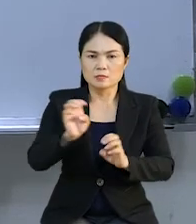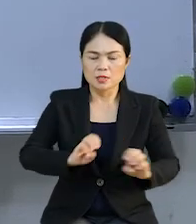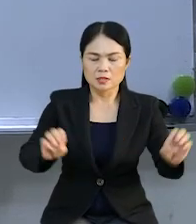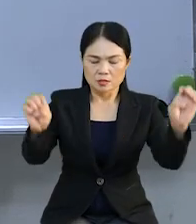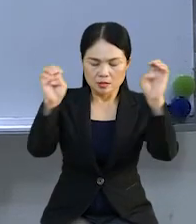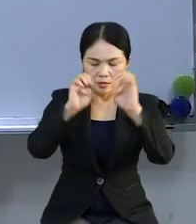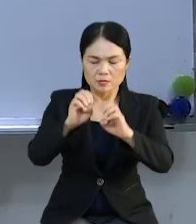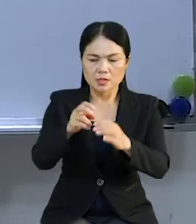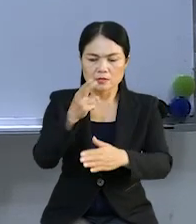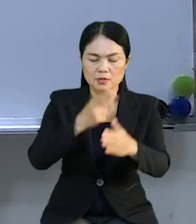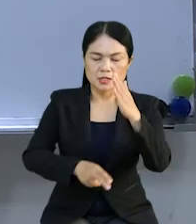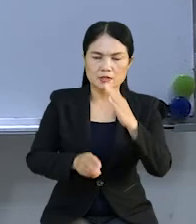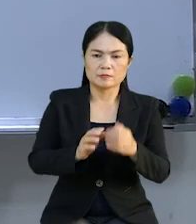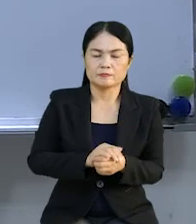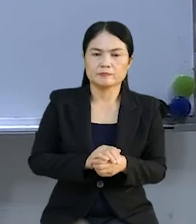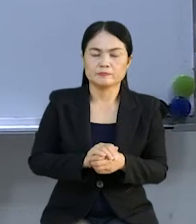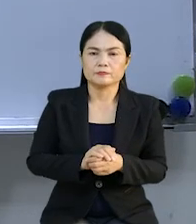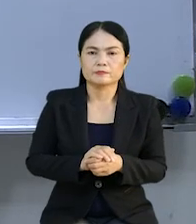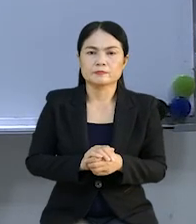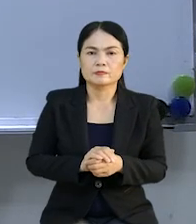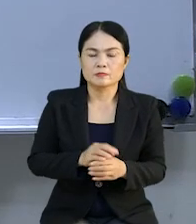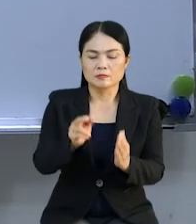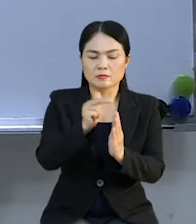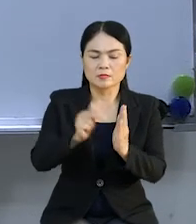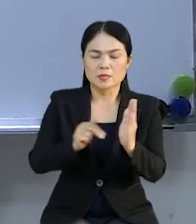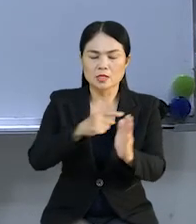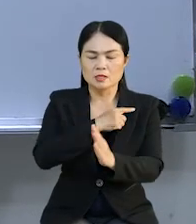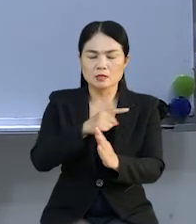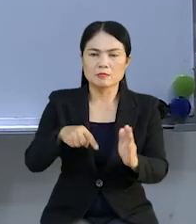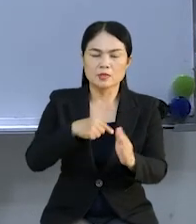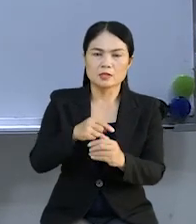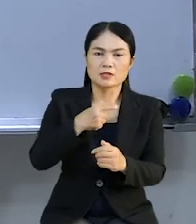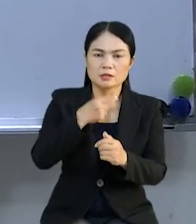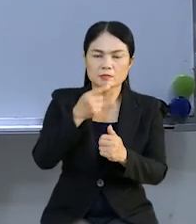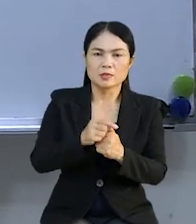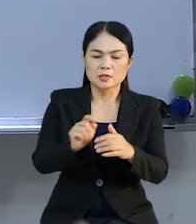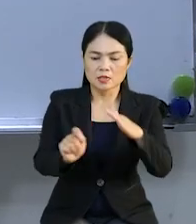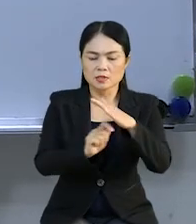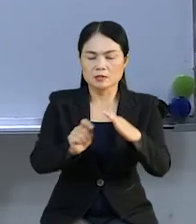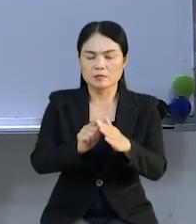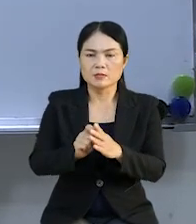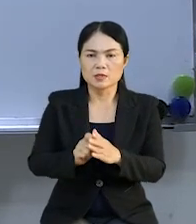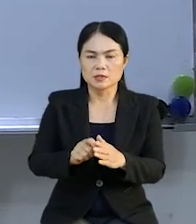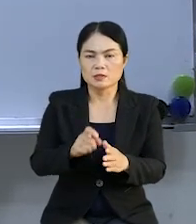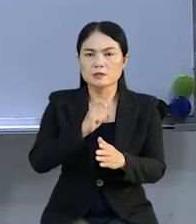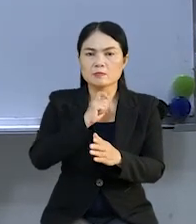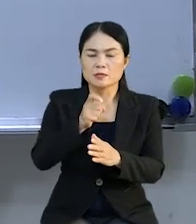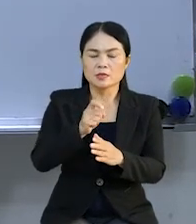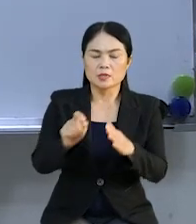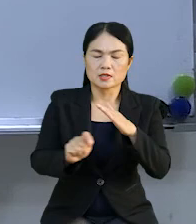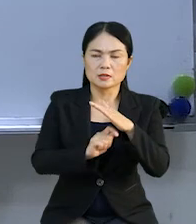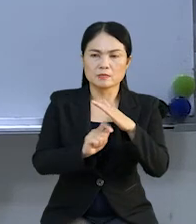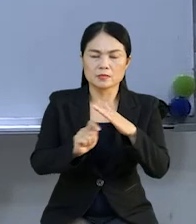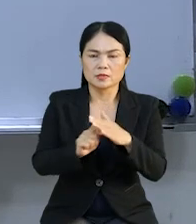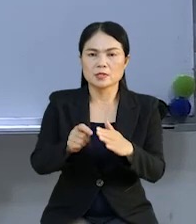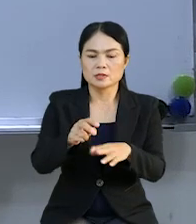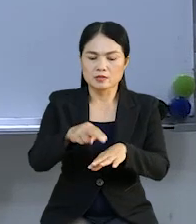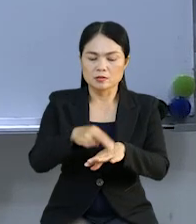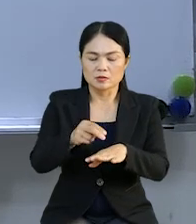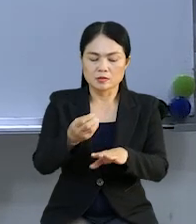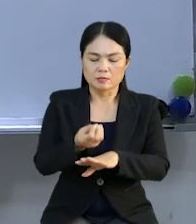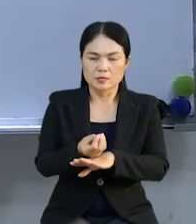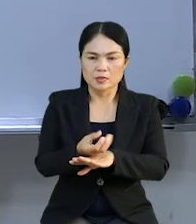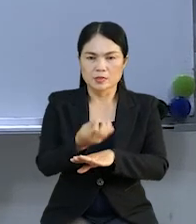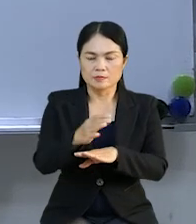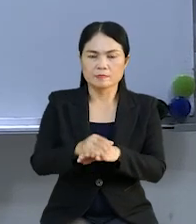เอาไว้คลาบาดยังอัตบอดยืงเมียนในยามปีรายได้รายเมียรายทบ